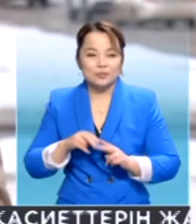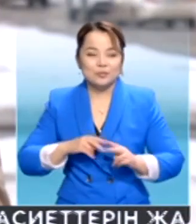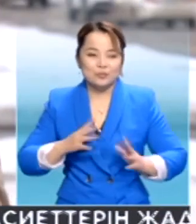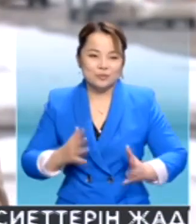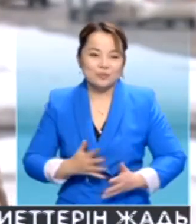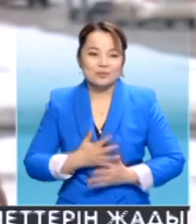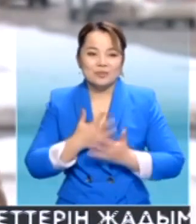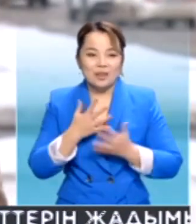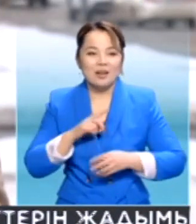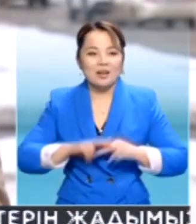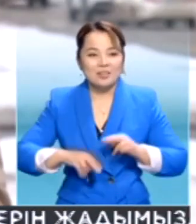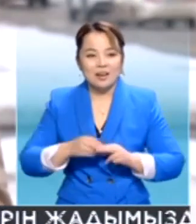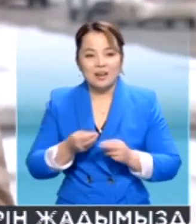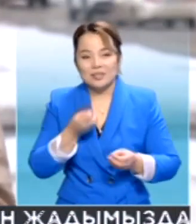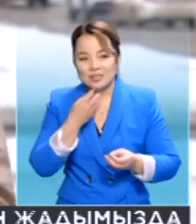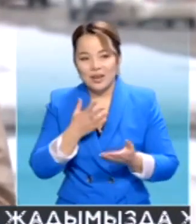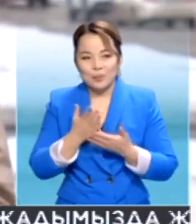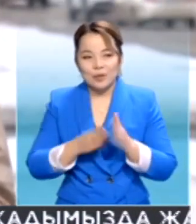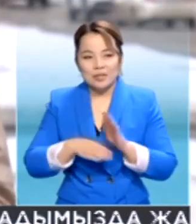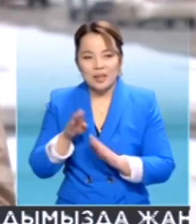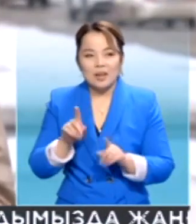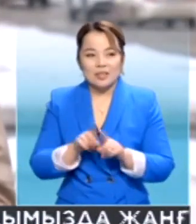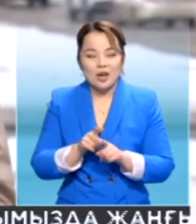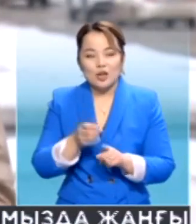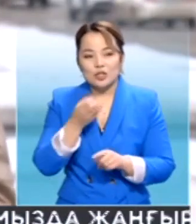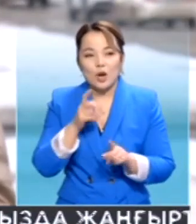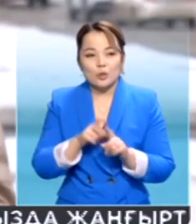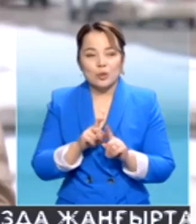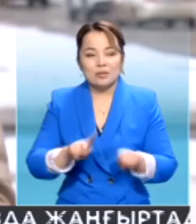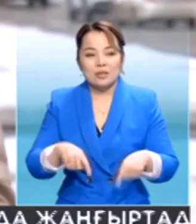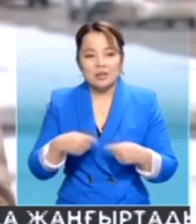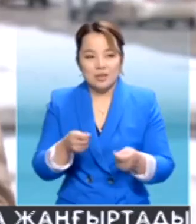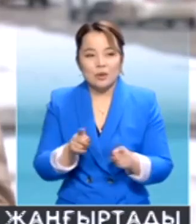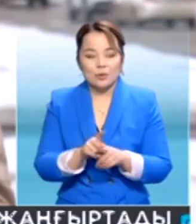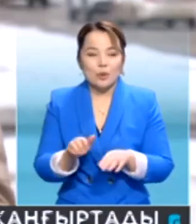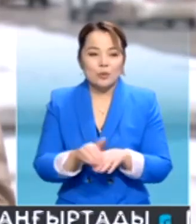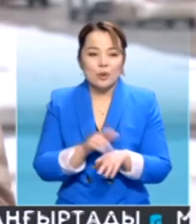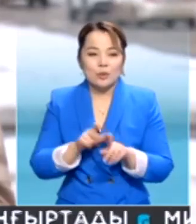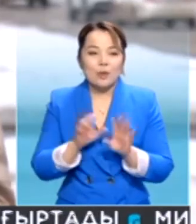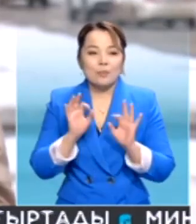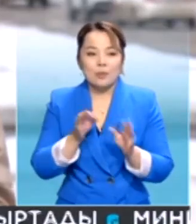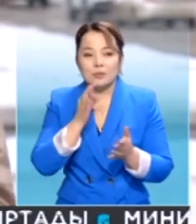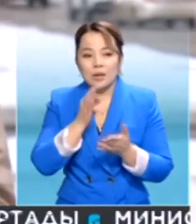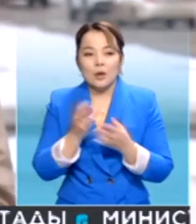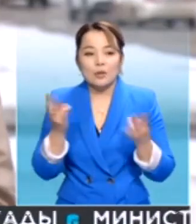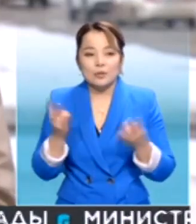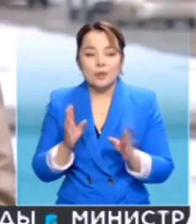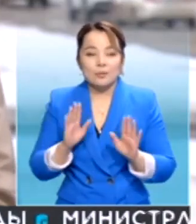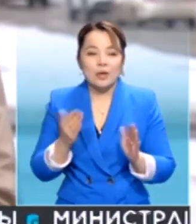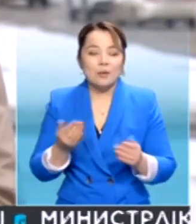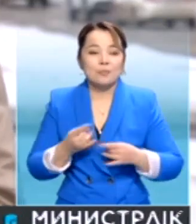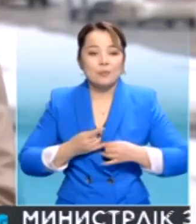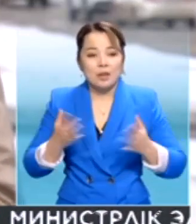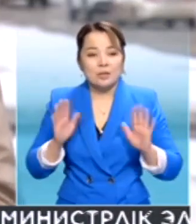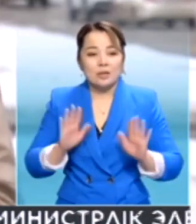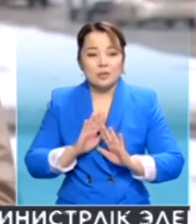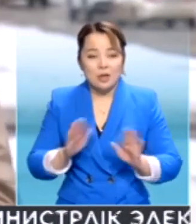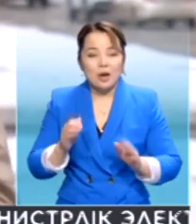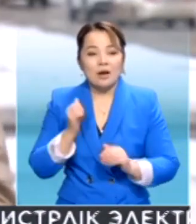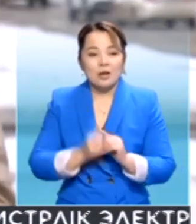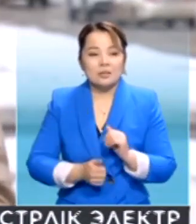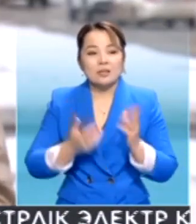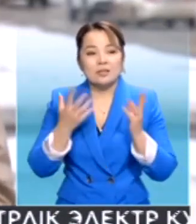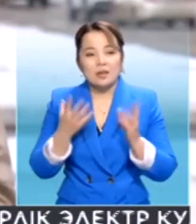мерейінді арттырады. Дана халқымыз бір ғана сөзбен жақсы сөз жарым ырыс деп түйіндеген. Ендеше тек мейрамда ғана емес,